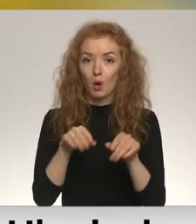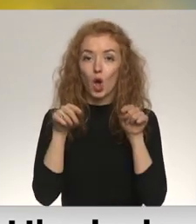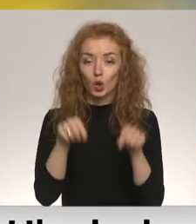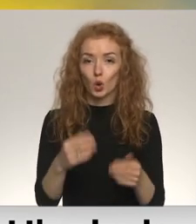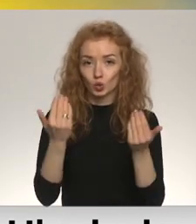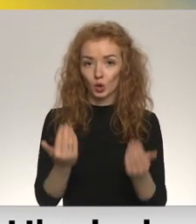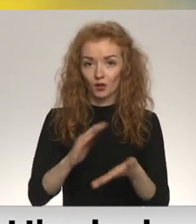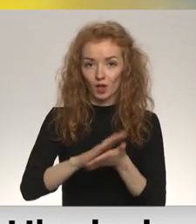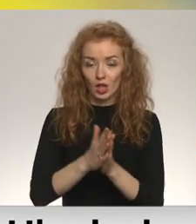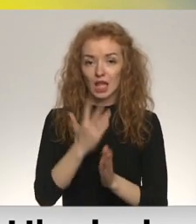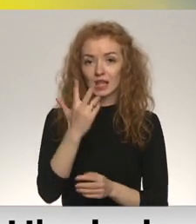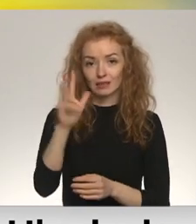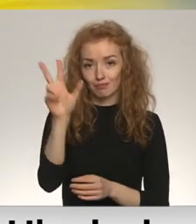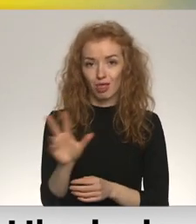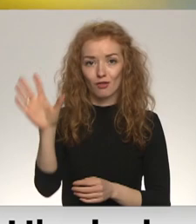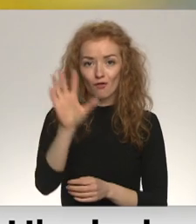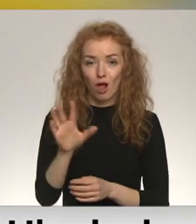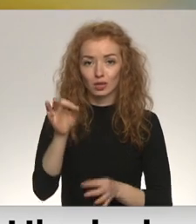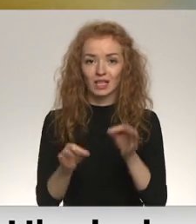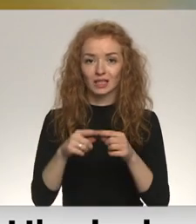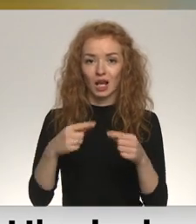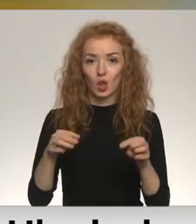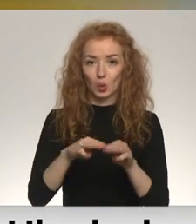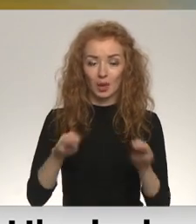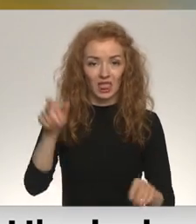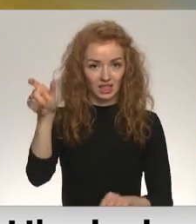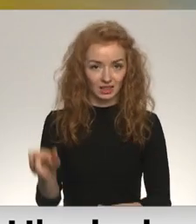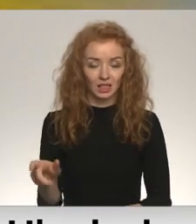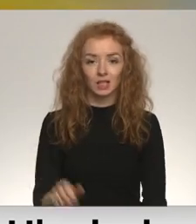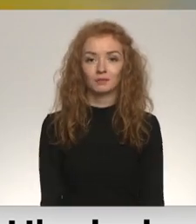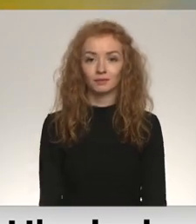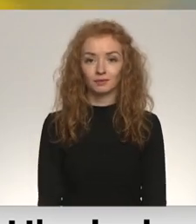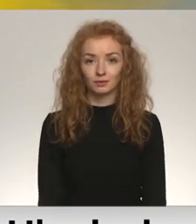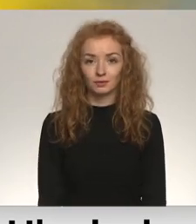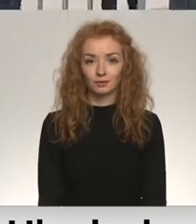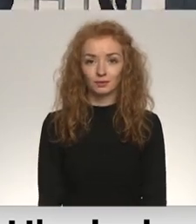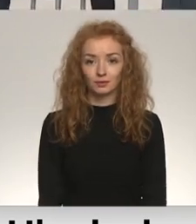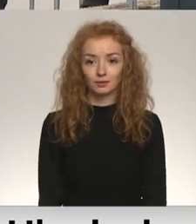Rīgā vienojās triju Baltijas valstu tieslietu ministri. Un turpin Madara Līcīte.